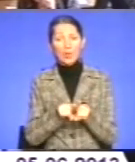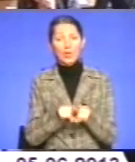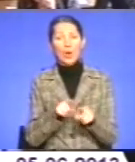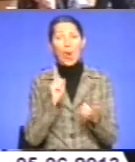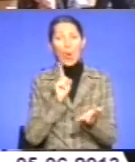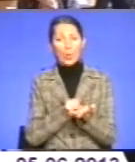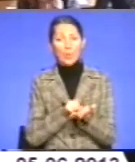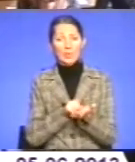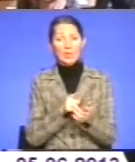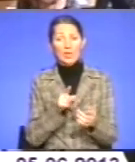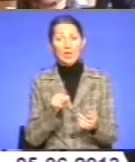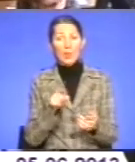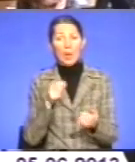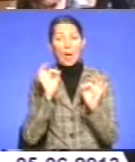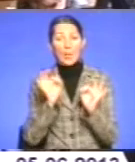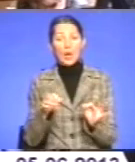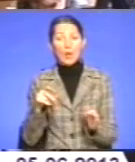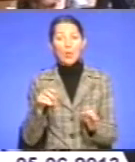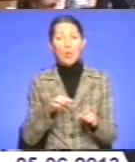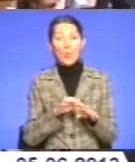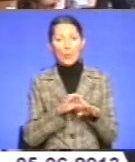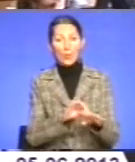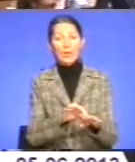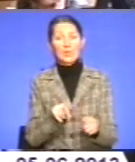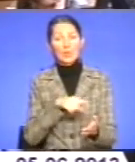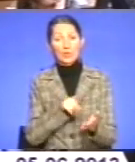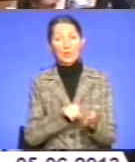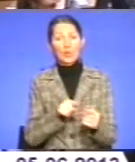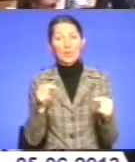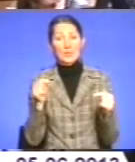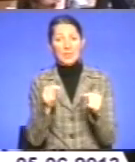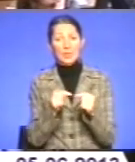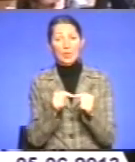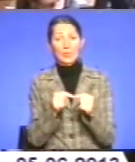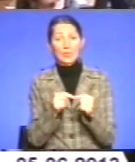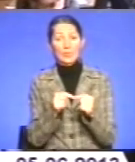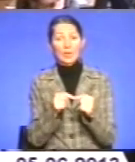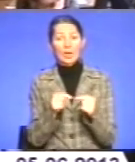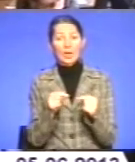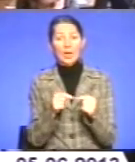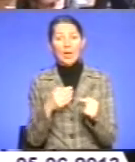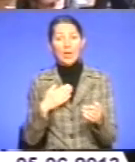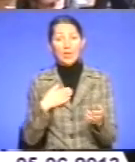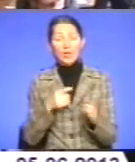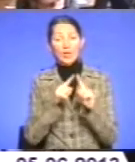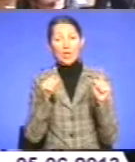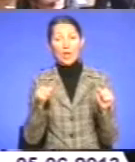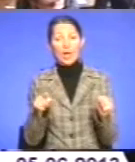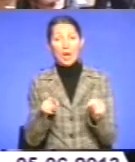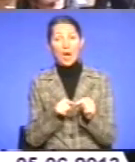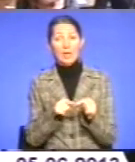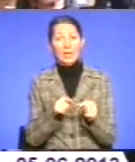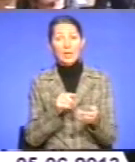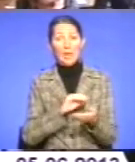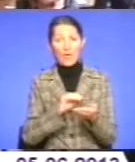обов'язки – це, щоб правильно прийшло тестування, щоб згідно, відповідно, нашої карти, де